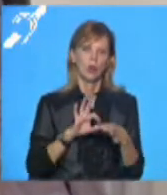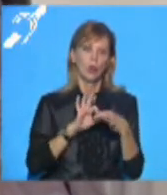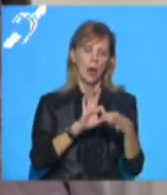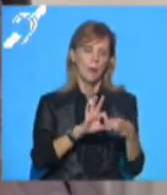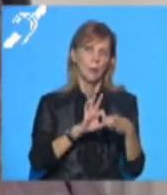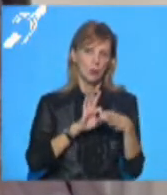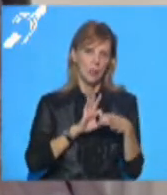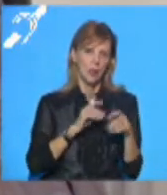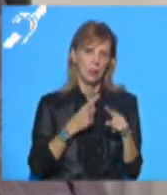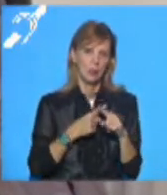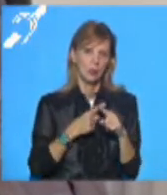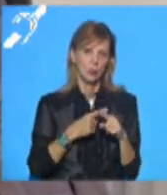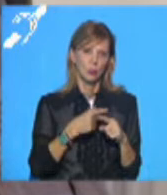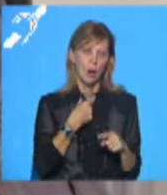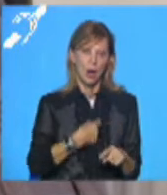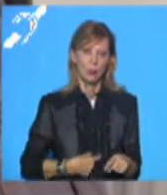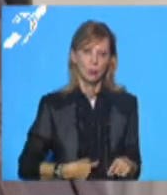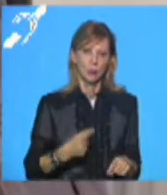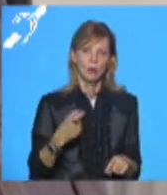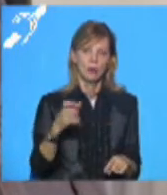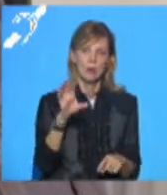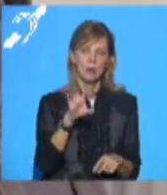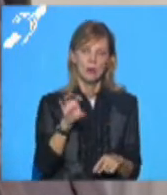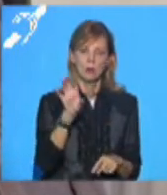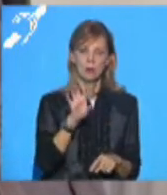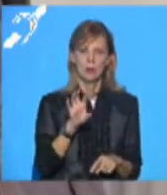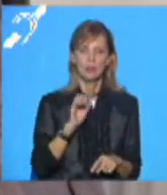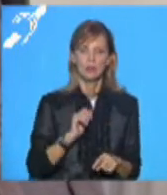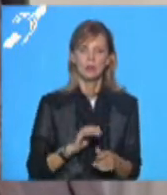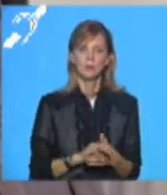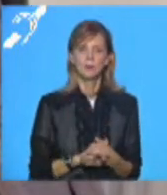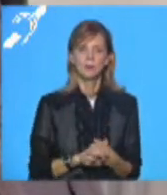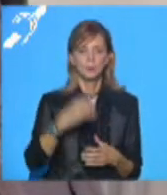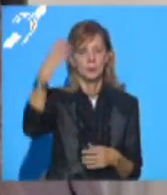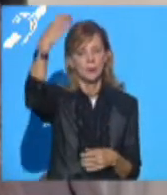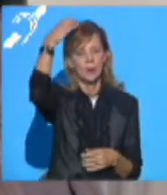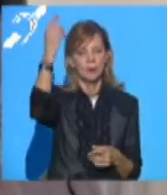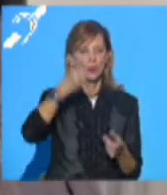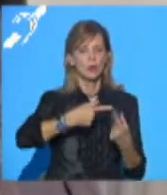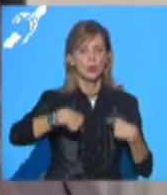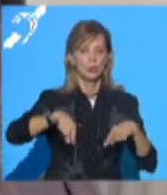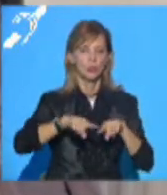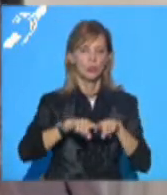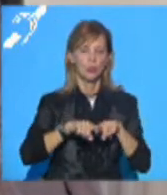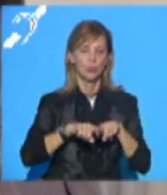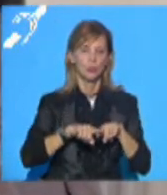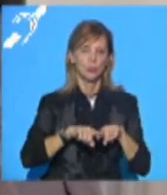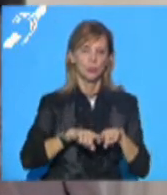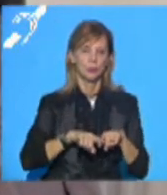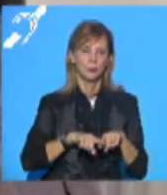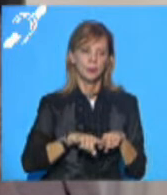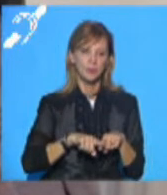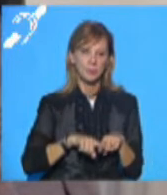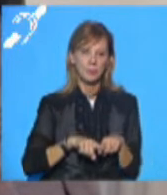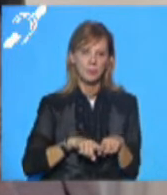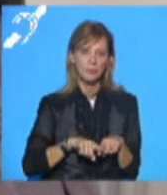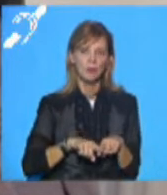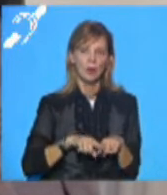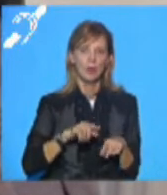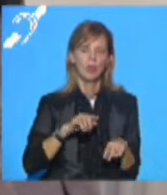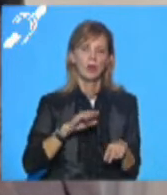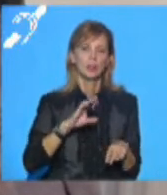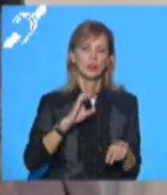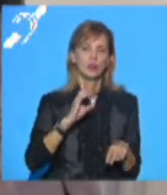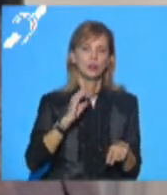colaborare cu autori din străinătate. Regizorul nostru și șeful de secție, noul șef de secție al teatrului, Bogdan